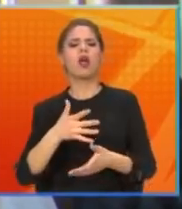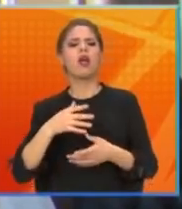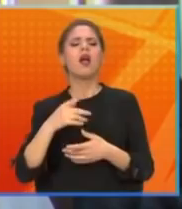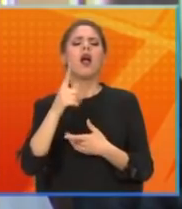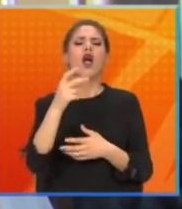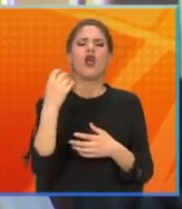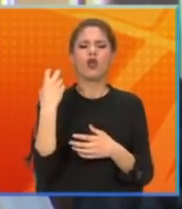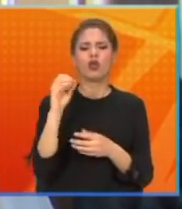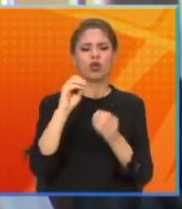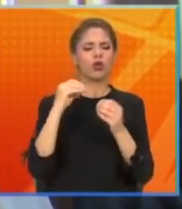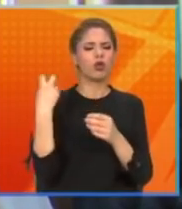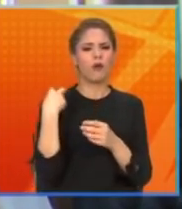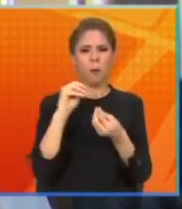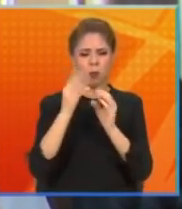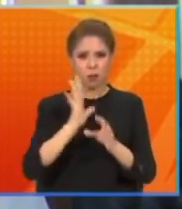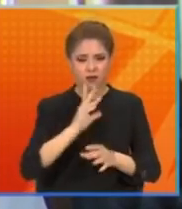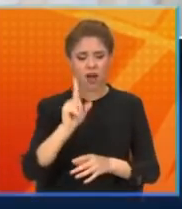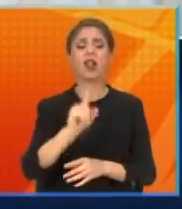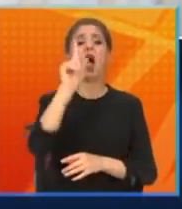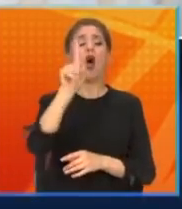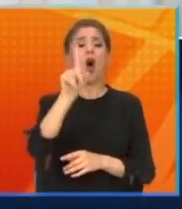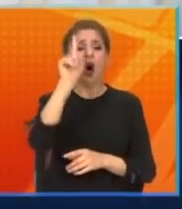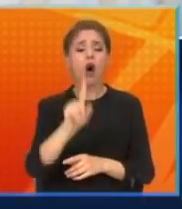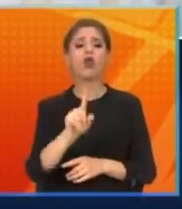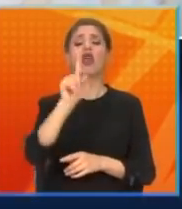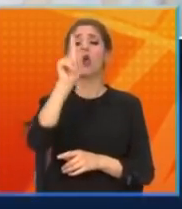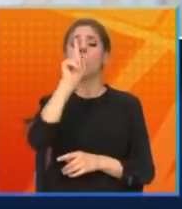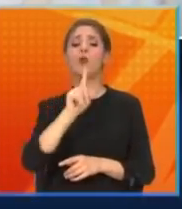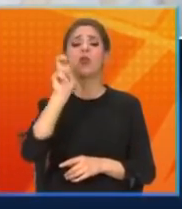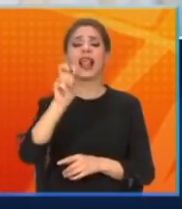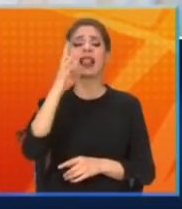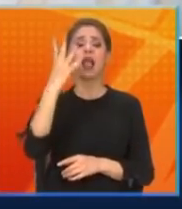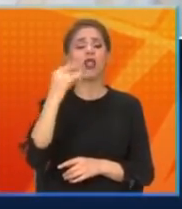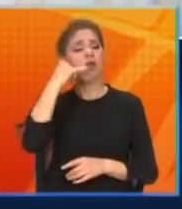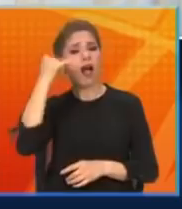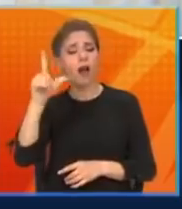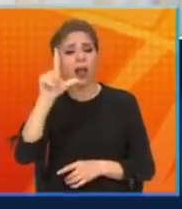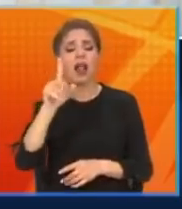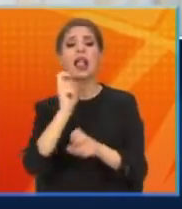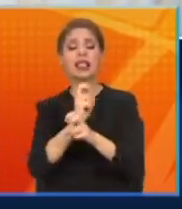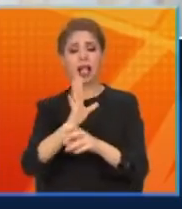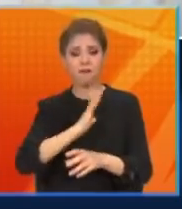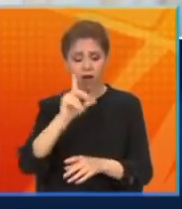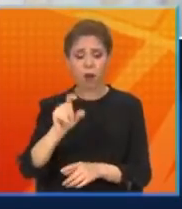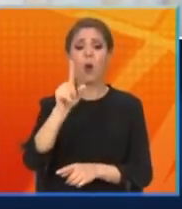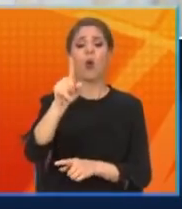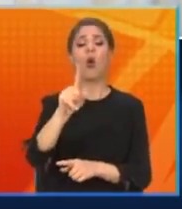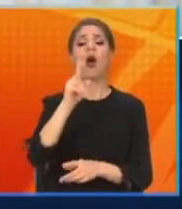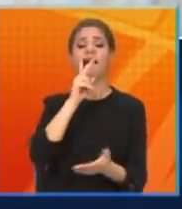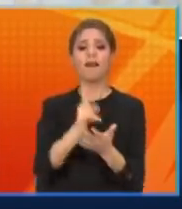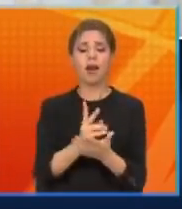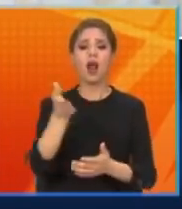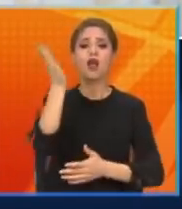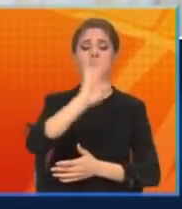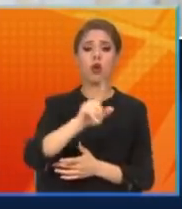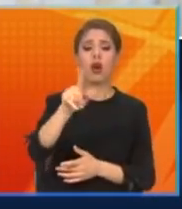gibi bulgularınız varsa ilk önce 184'ü aramamız gerekiyor. Risk altında olup olmayacağınıza bir karar veriliyor. Sonra size işte